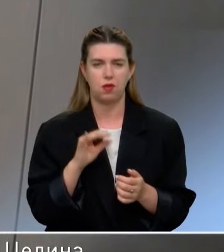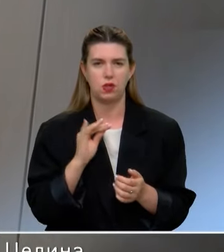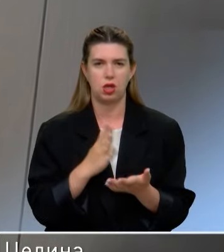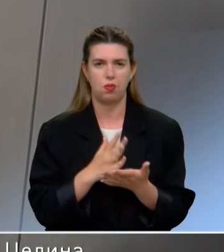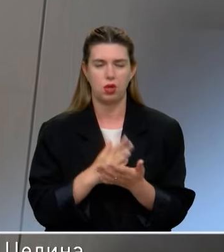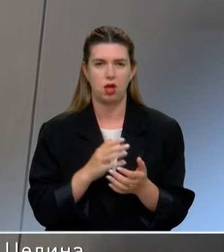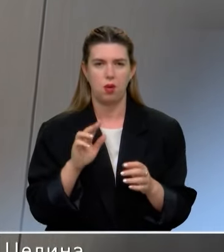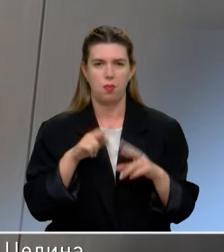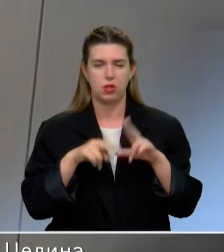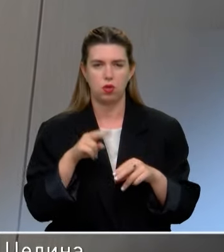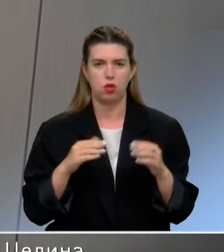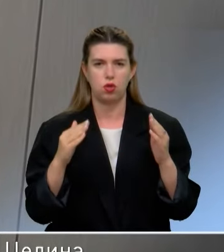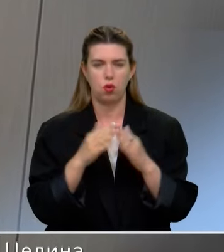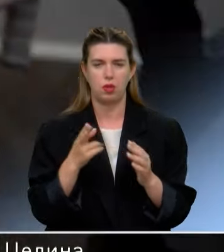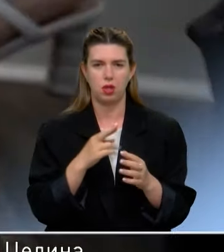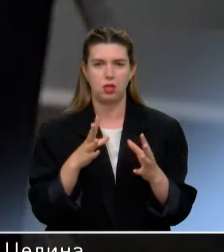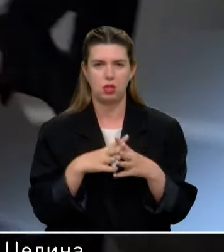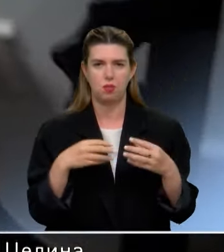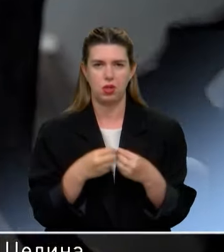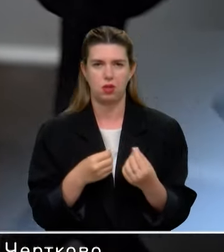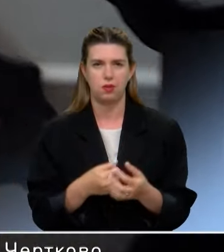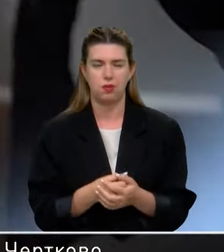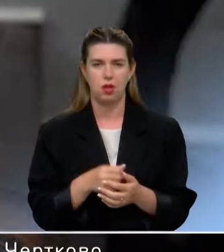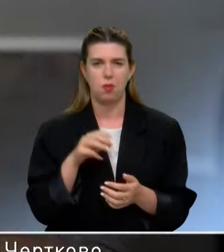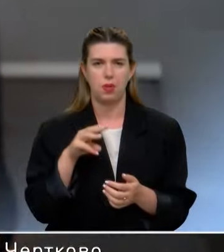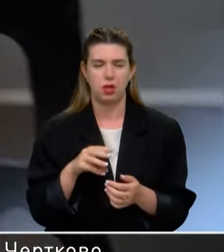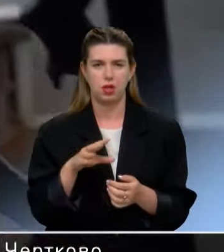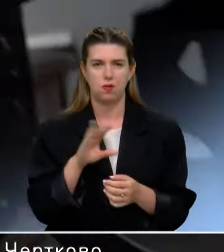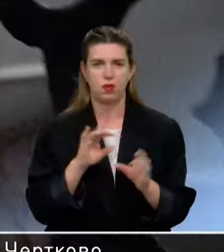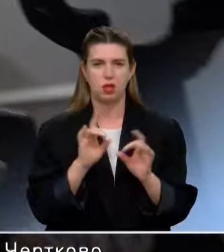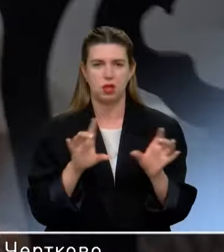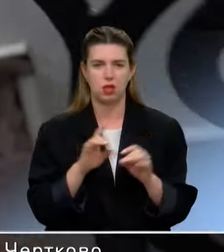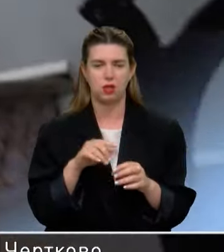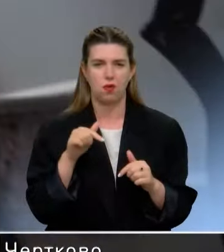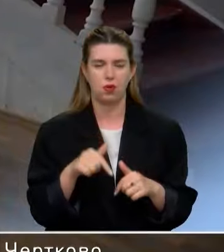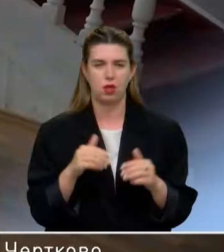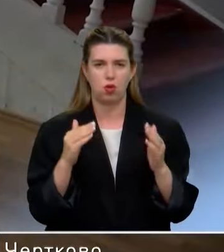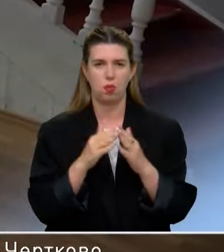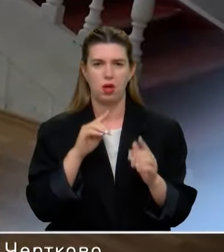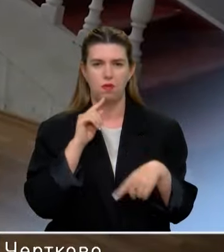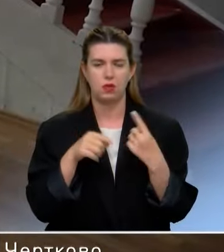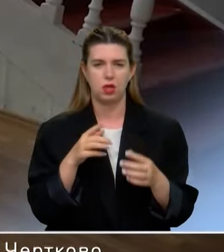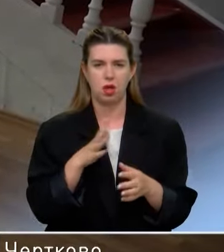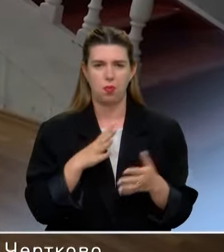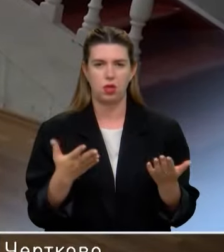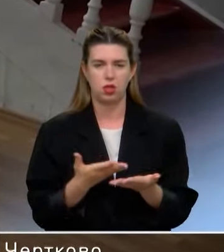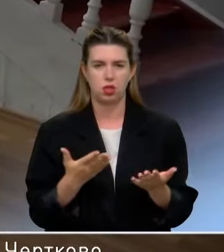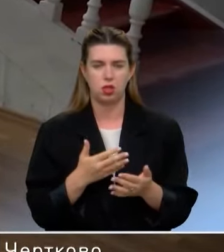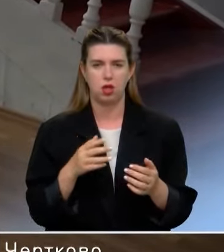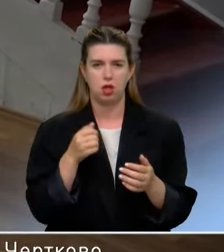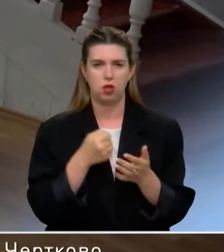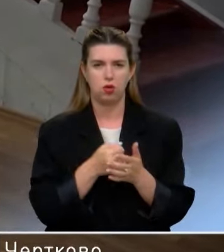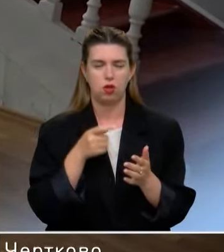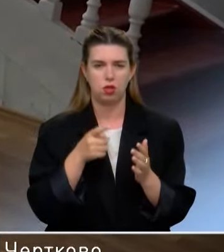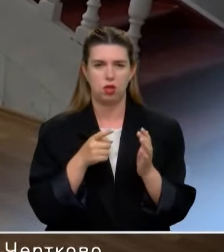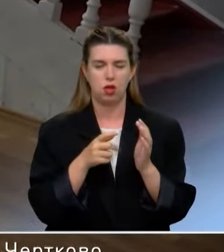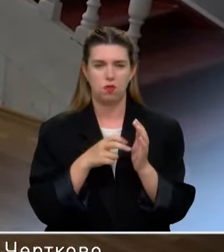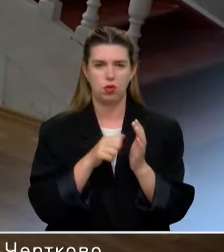сарандинакиной особняк для семьи маргаритов рассказывают в этой усадьбе всегда кипела жизнь до